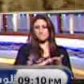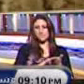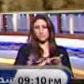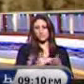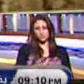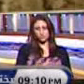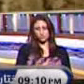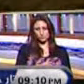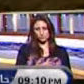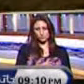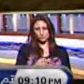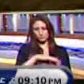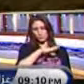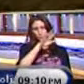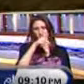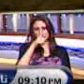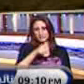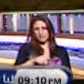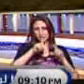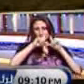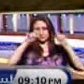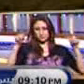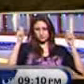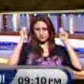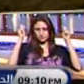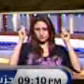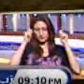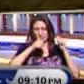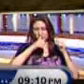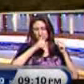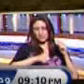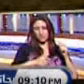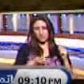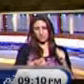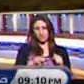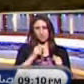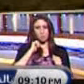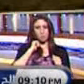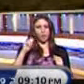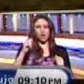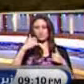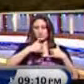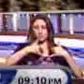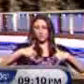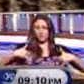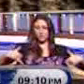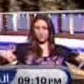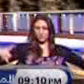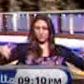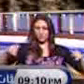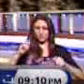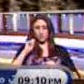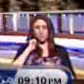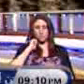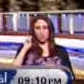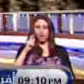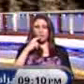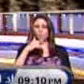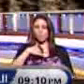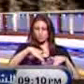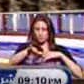لما عرفت اعتصموا عند المجلس المحلي بكفر الازرش وديوان عام المحافظه والمحافظ وعدنا برص